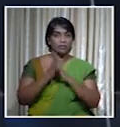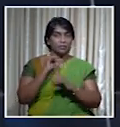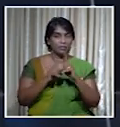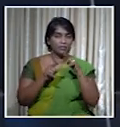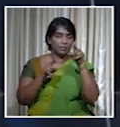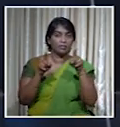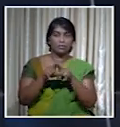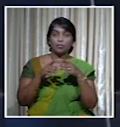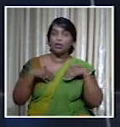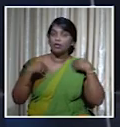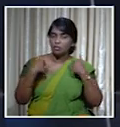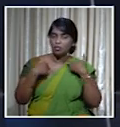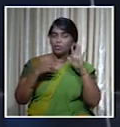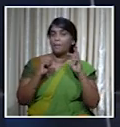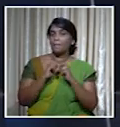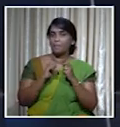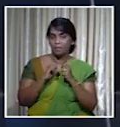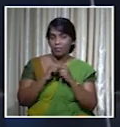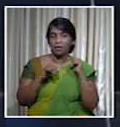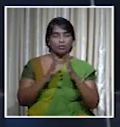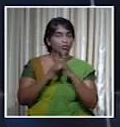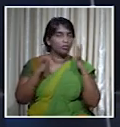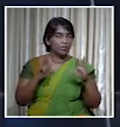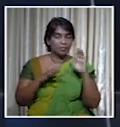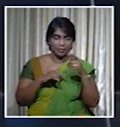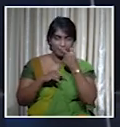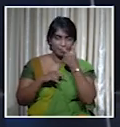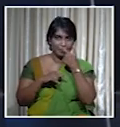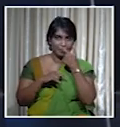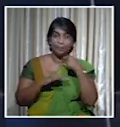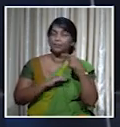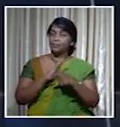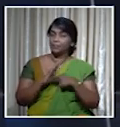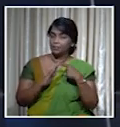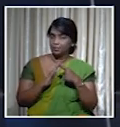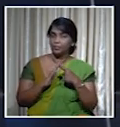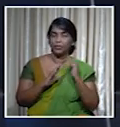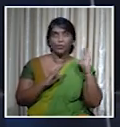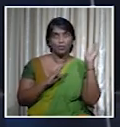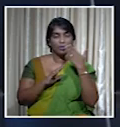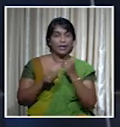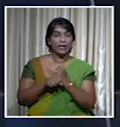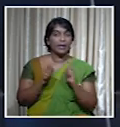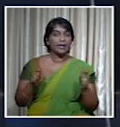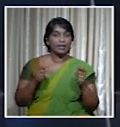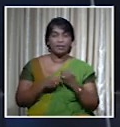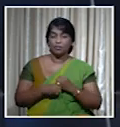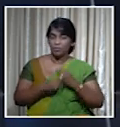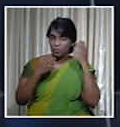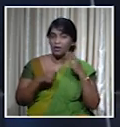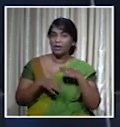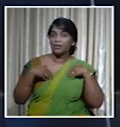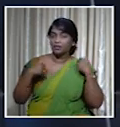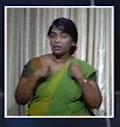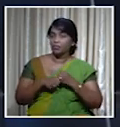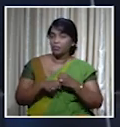අදාළ නොවුනත් මේක සෞඛ්‍යයට බලපාන ප්‍රශ්නයක් නිසා අද ලොකුම ප්‍රශ්න වෙලා තියෙන්නේ අපේ රටේ මේ හැමතැනම තියෙන ගෑස් සිලින්ඩර් පුපුරන එක. ගෑස්